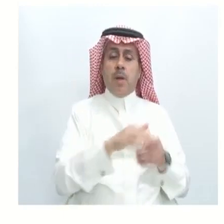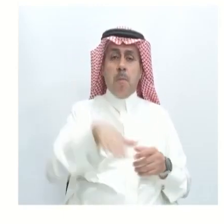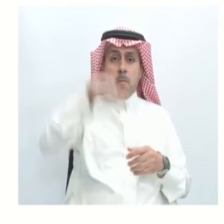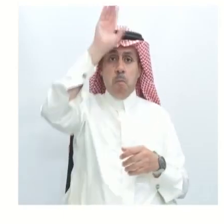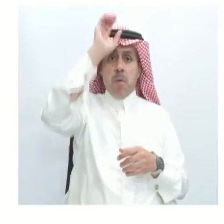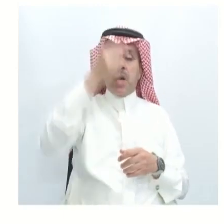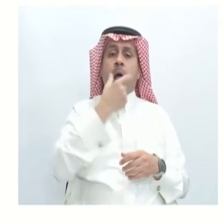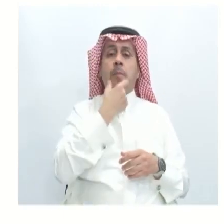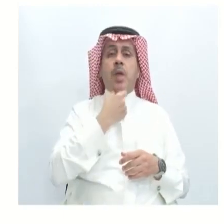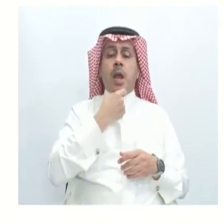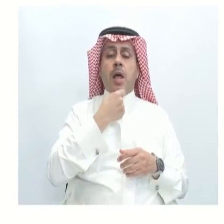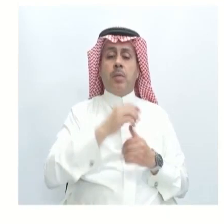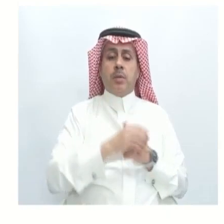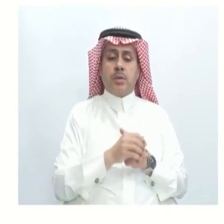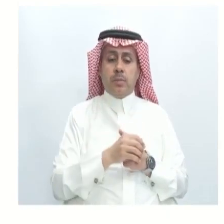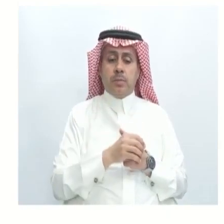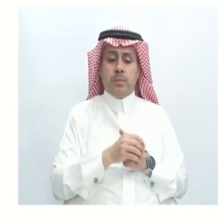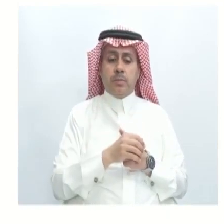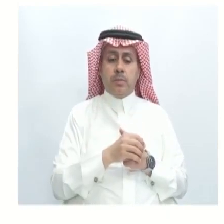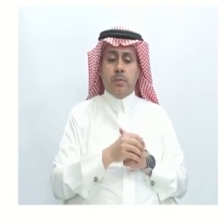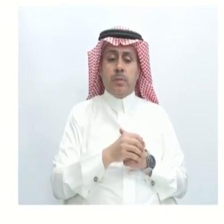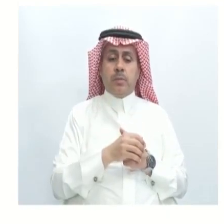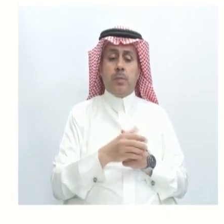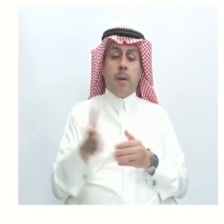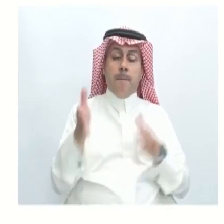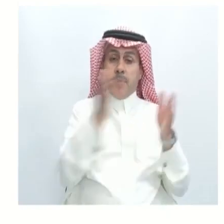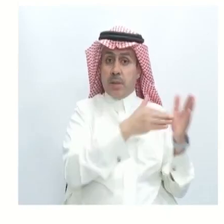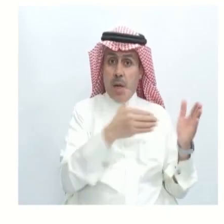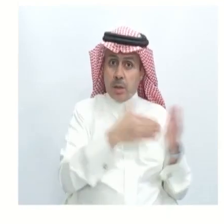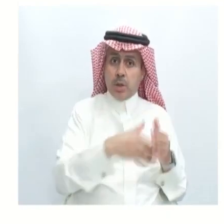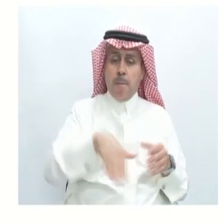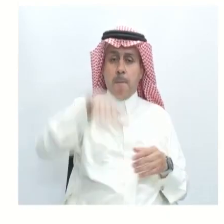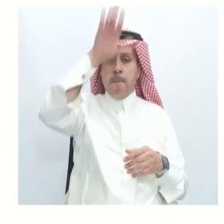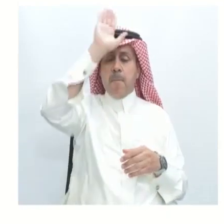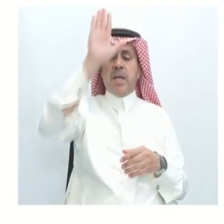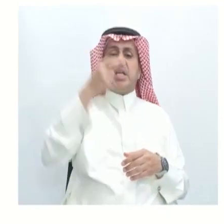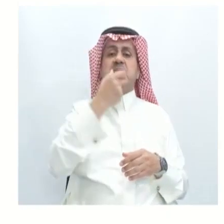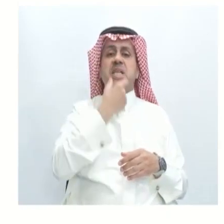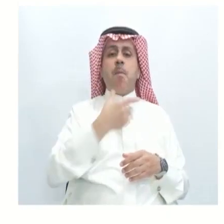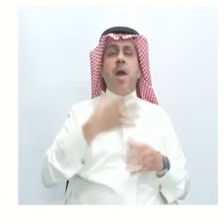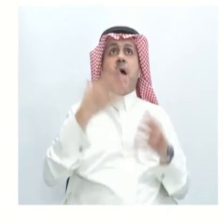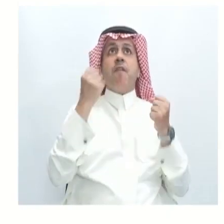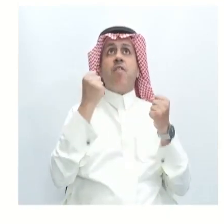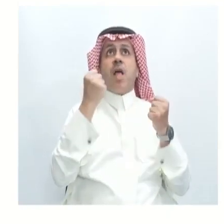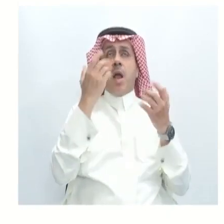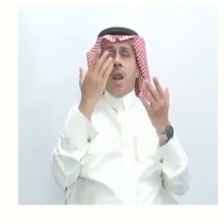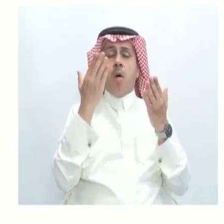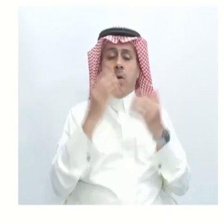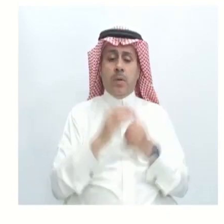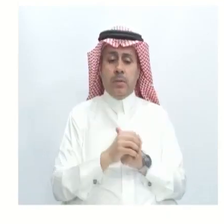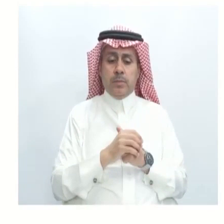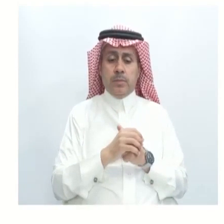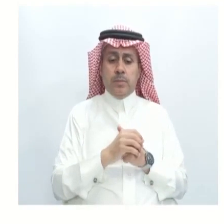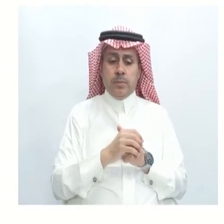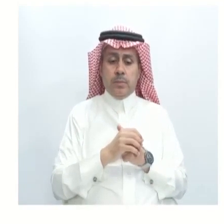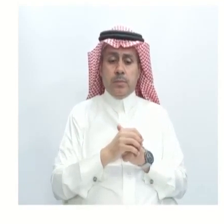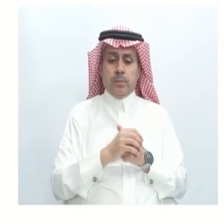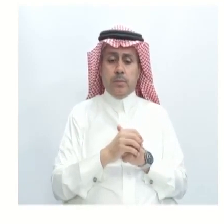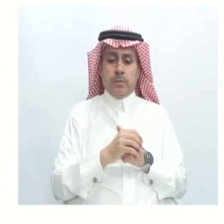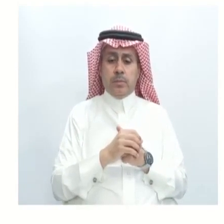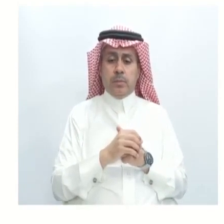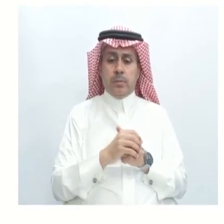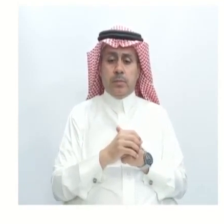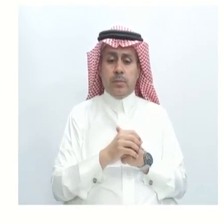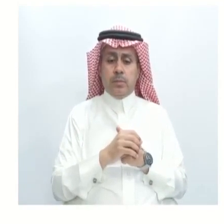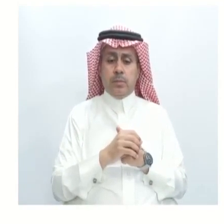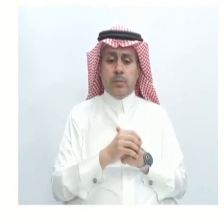عبد الله بن عبد العزيز ال سعود رحمه الله يليه خادم الحرمين الشريفين الملك سلمان بن عبد العزيز ال سعود حفظه الله فاذا هذا